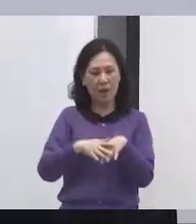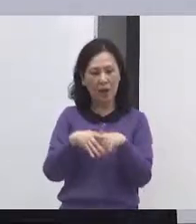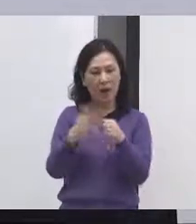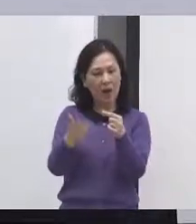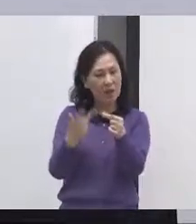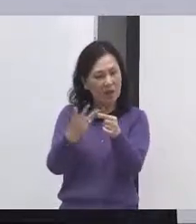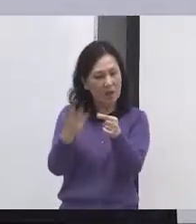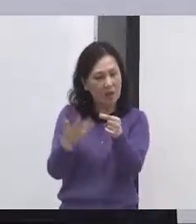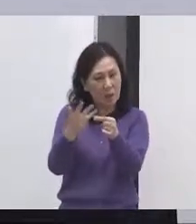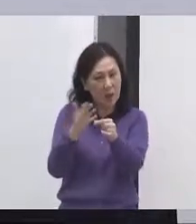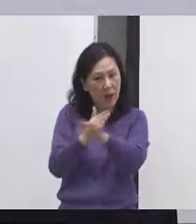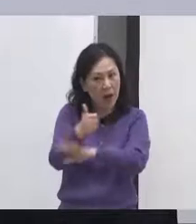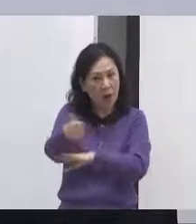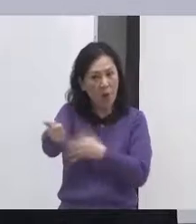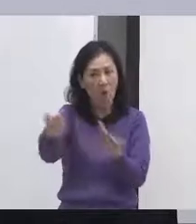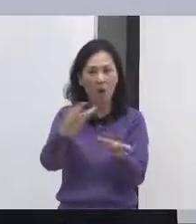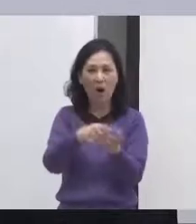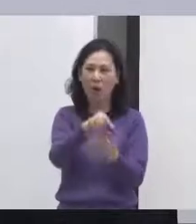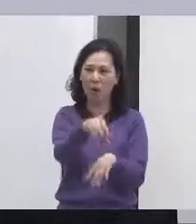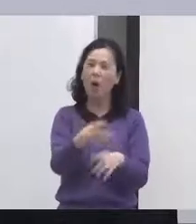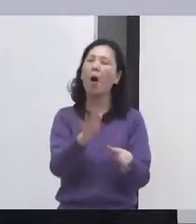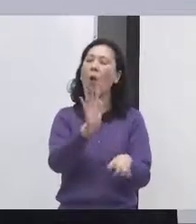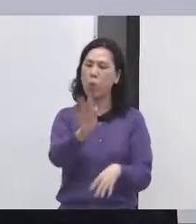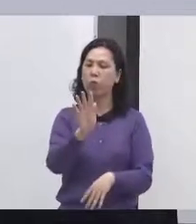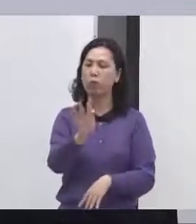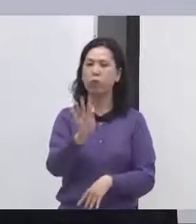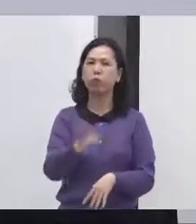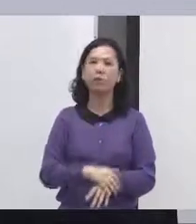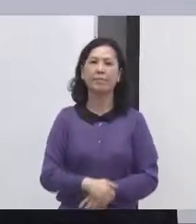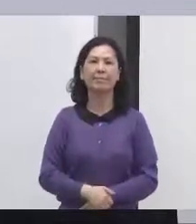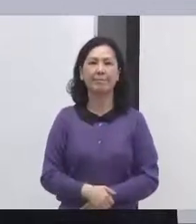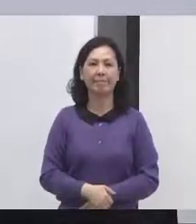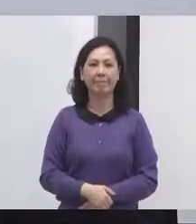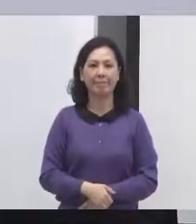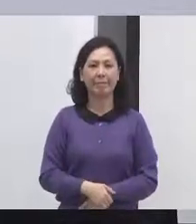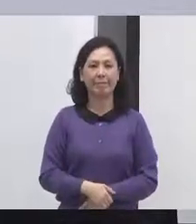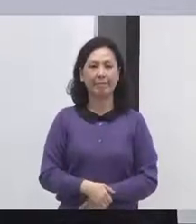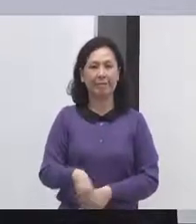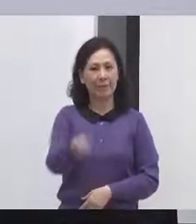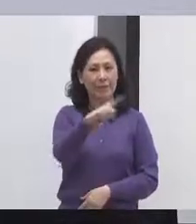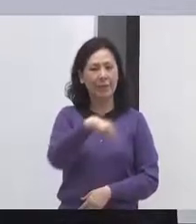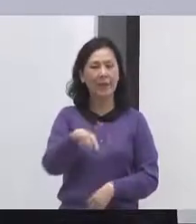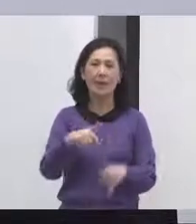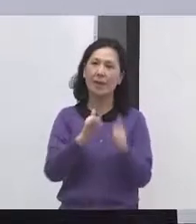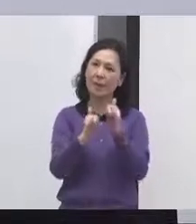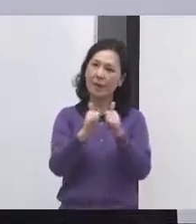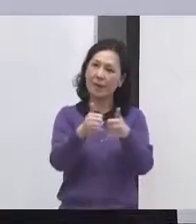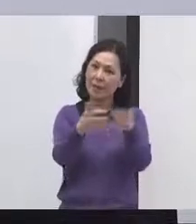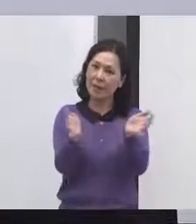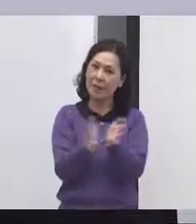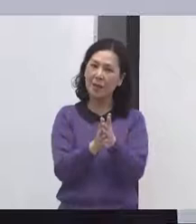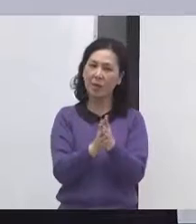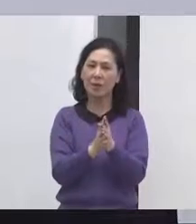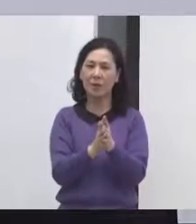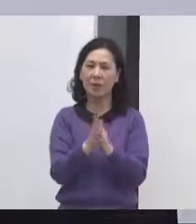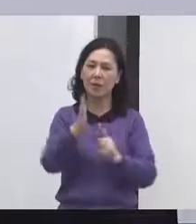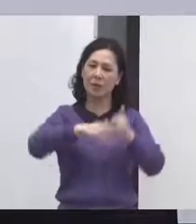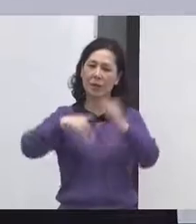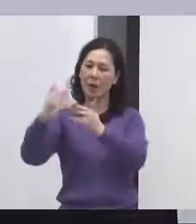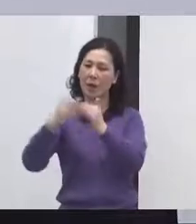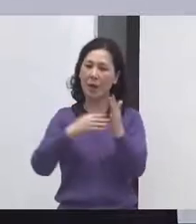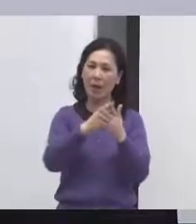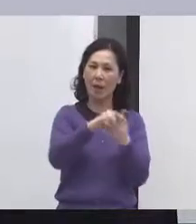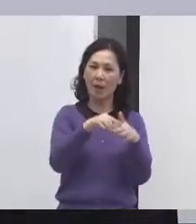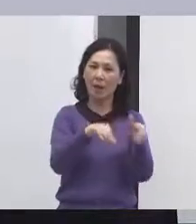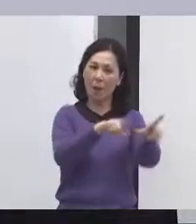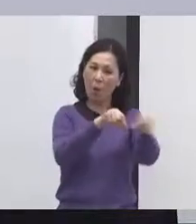很难说服人的。对，那所以这些社群的协作的规则，我觉